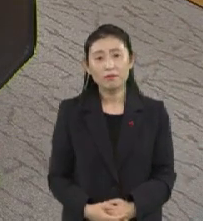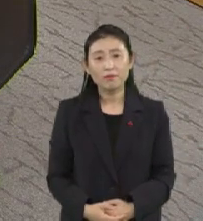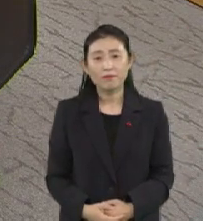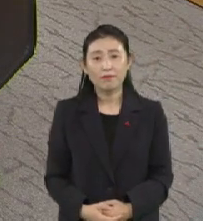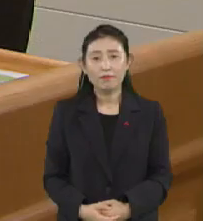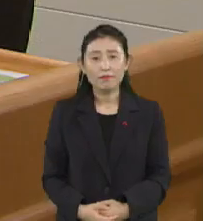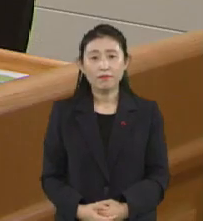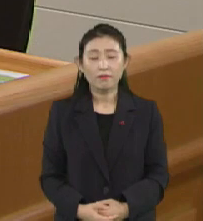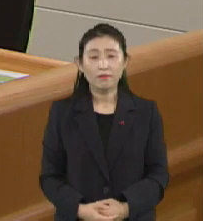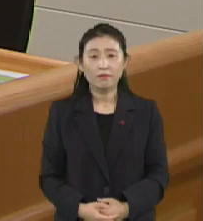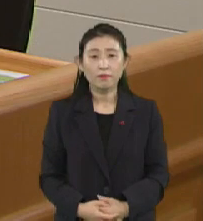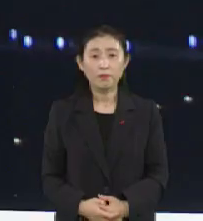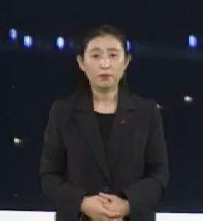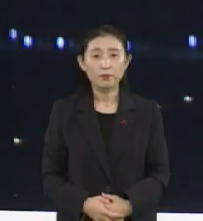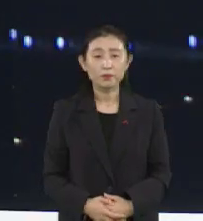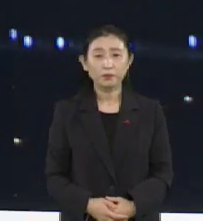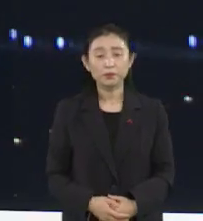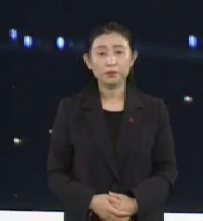판결했습니다.